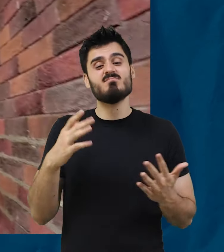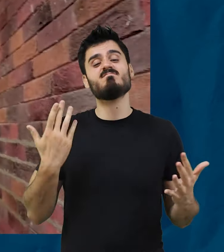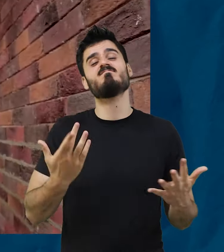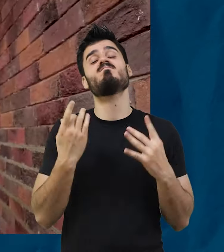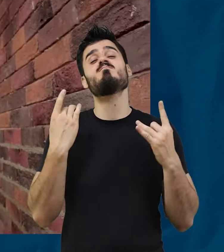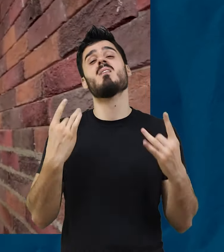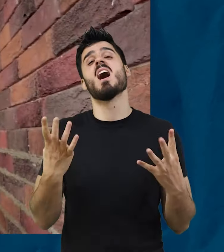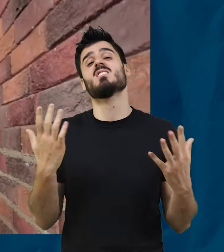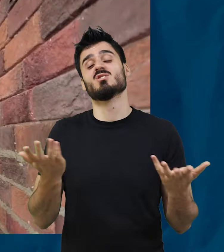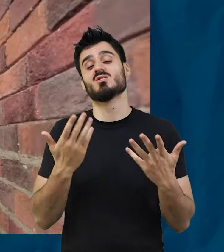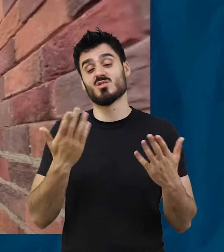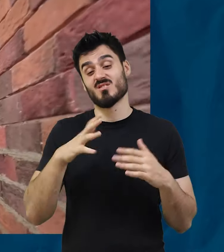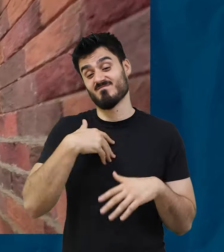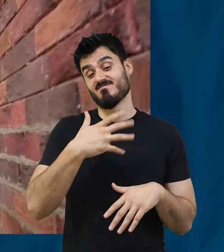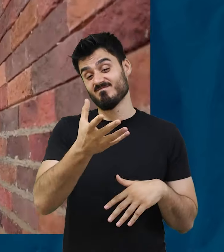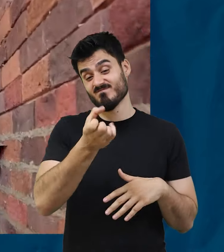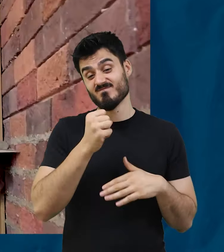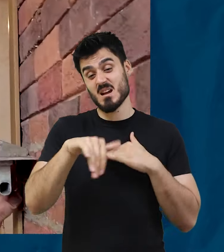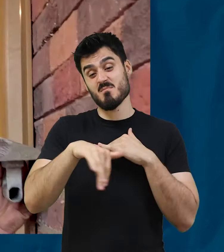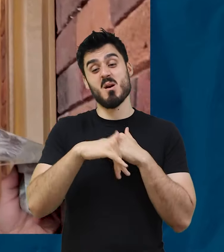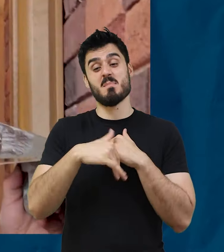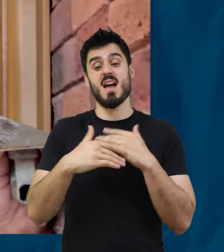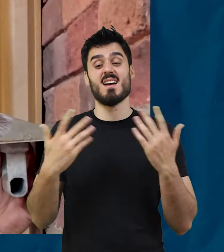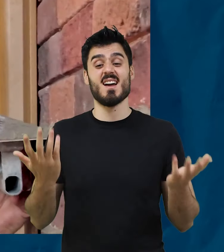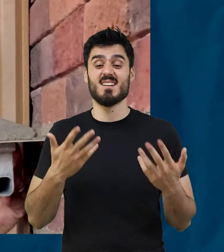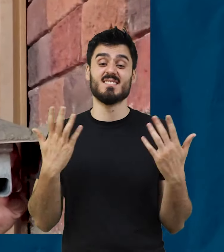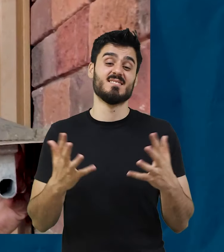Майсторска работа, взел съм го да ми помага.